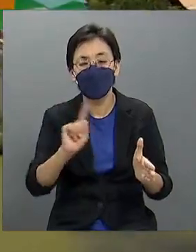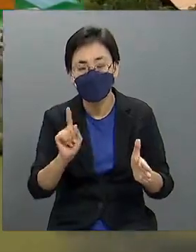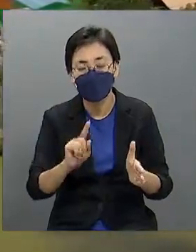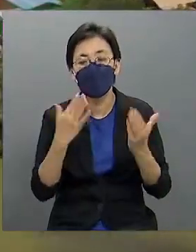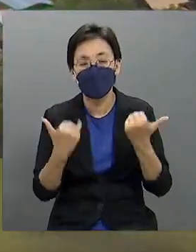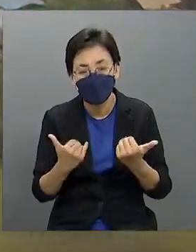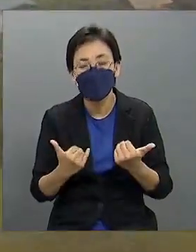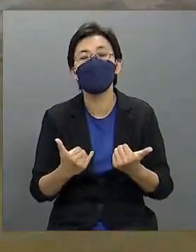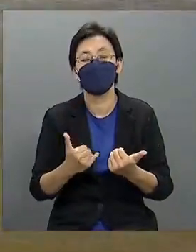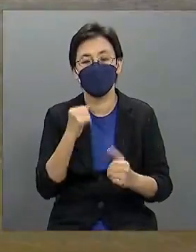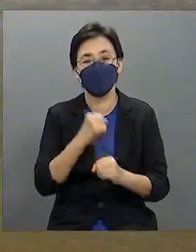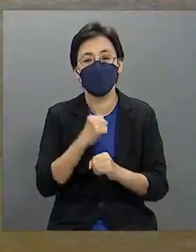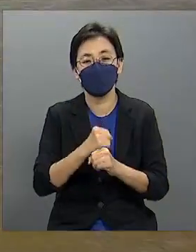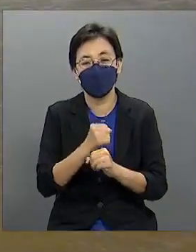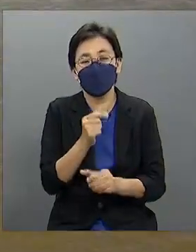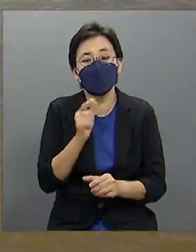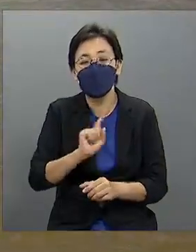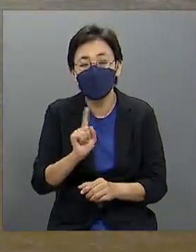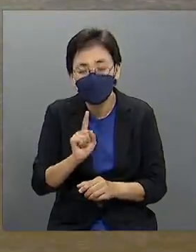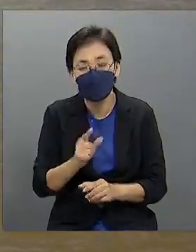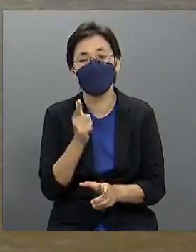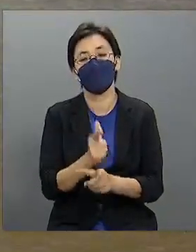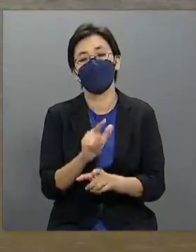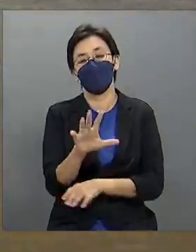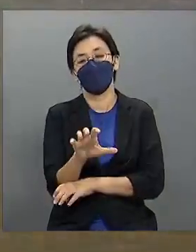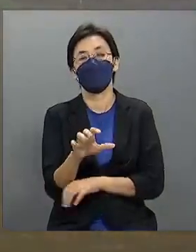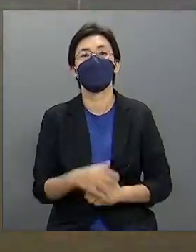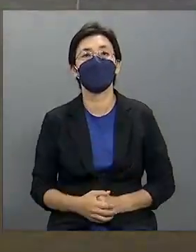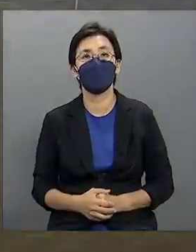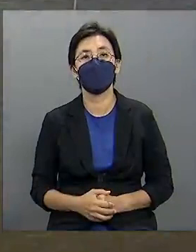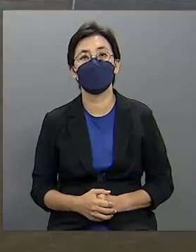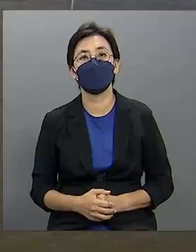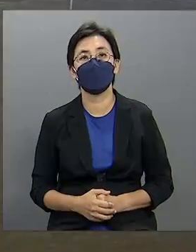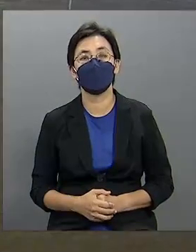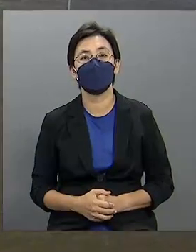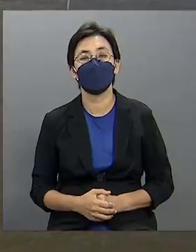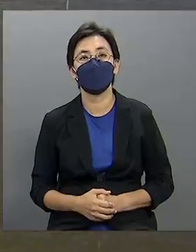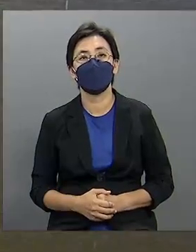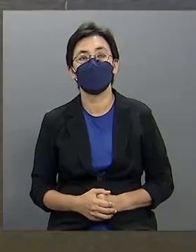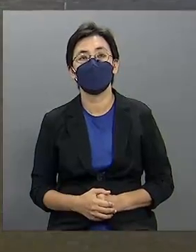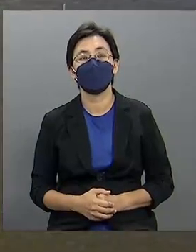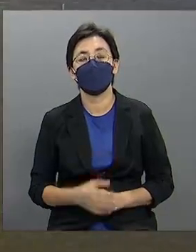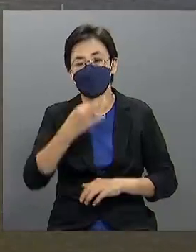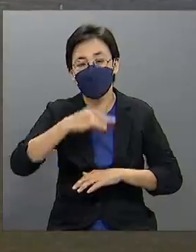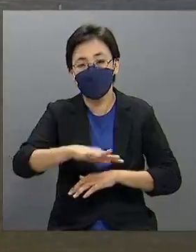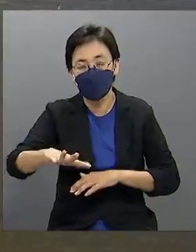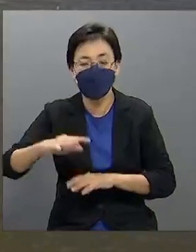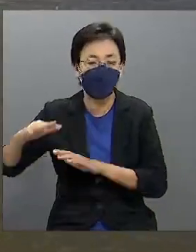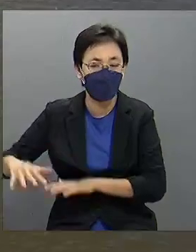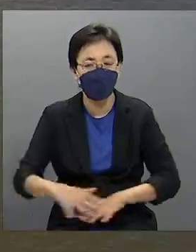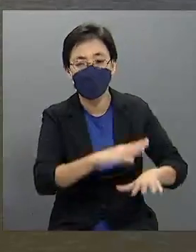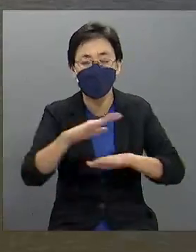องสะเหตหๆ ที่กัซา contributed toทằngกลมสเบย กัท้เลนและชะฟังได้สำรวจก